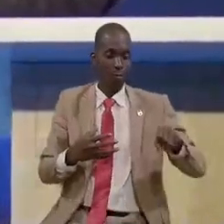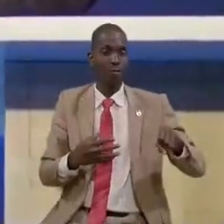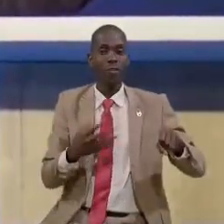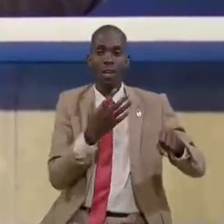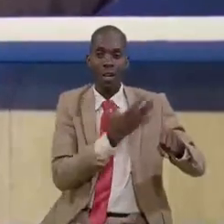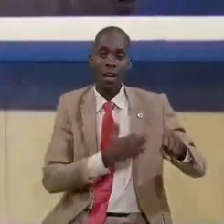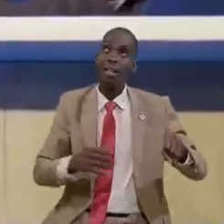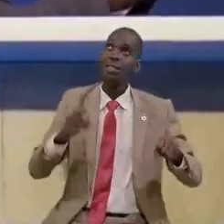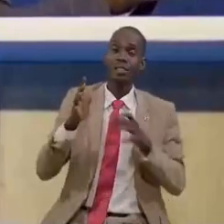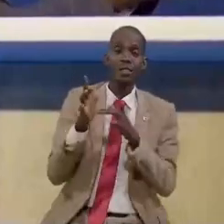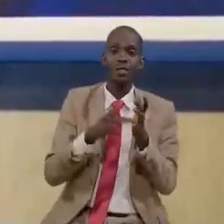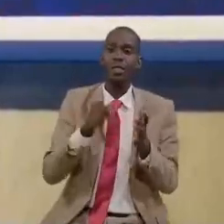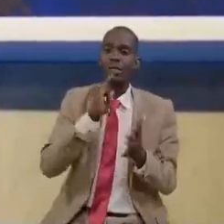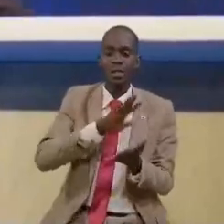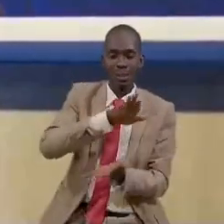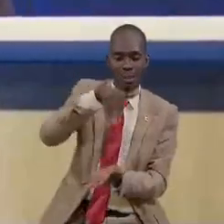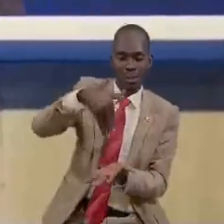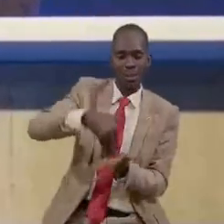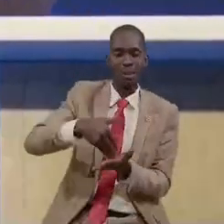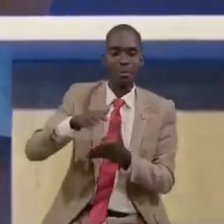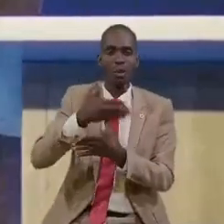qui joint le ciel